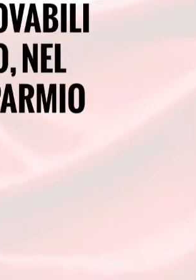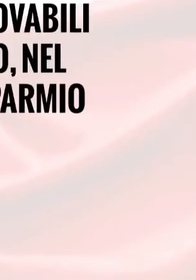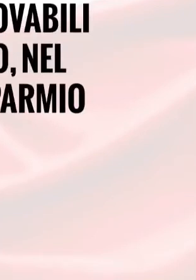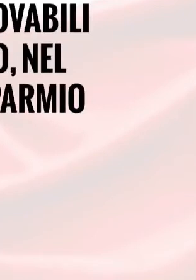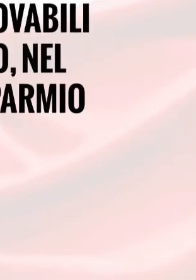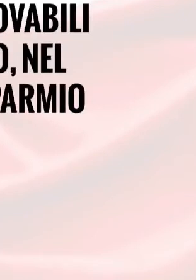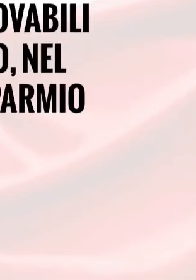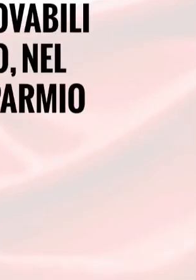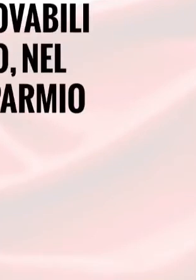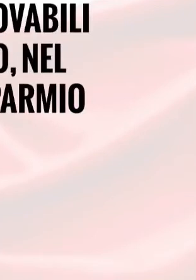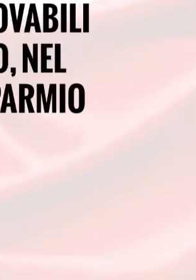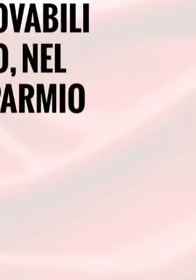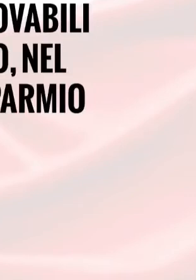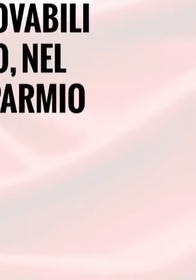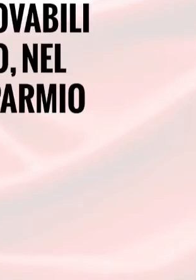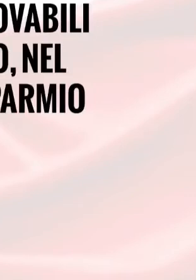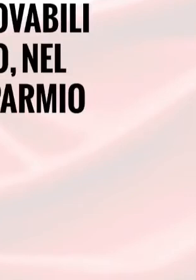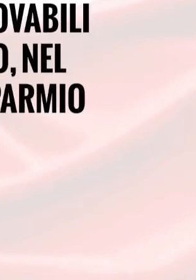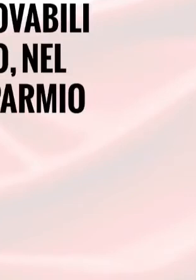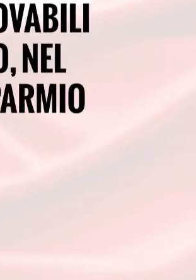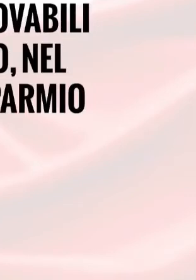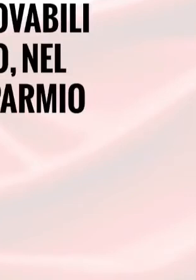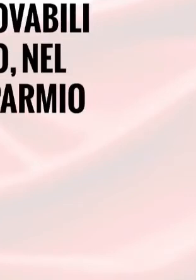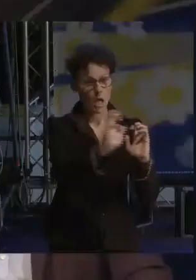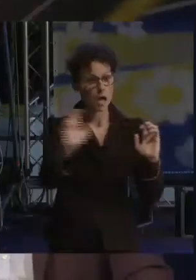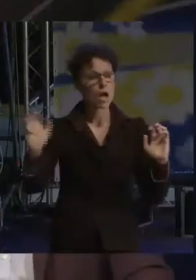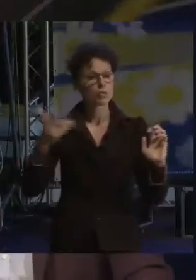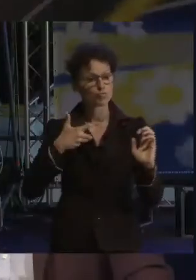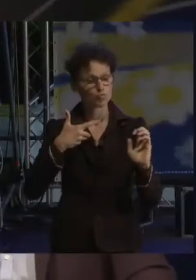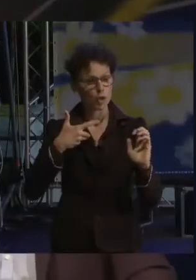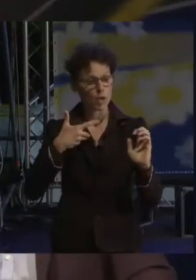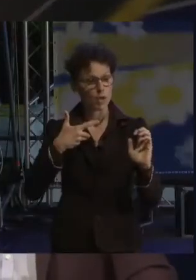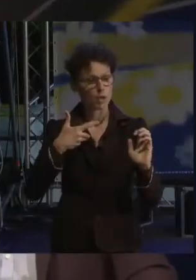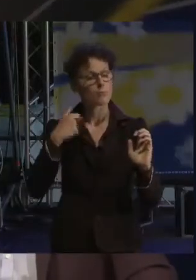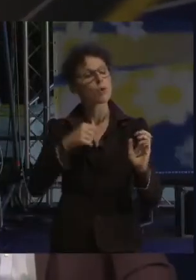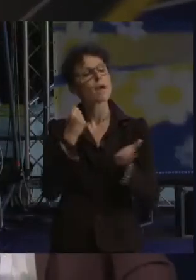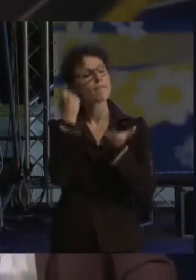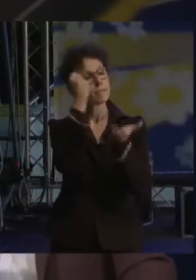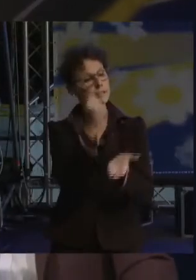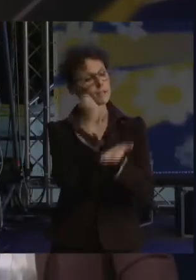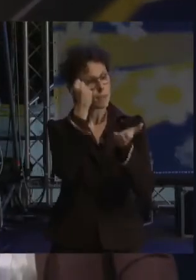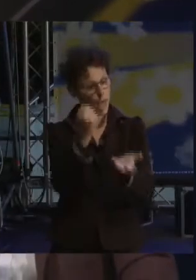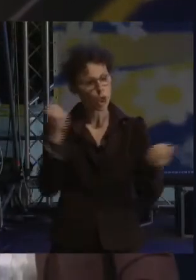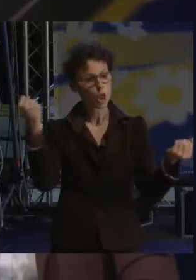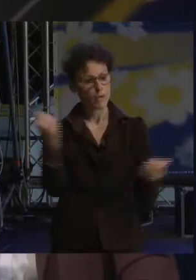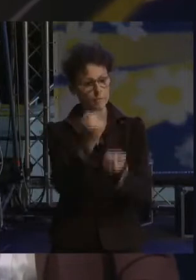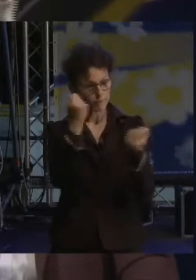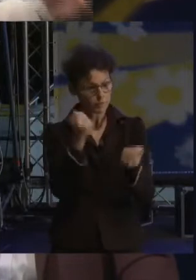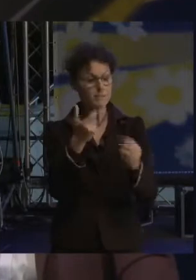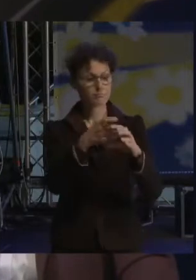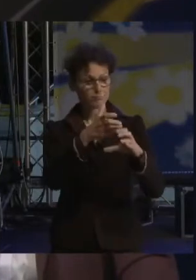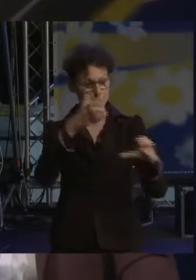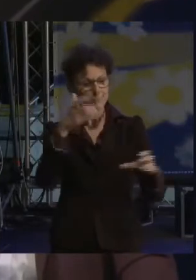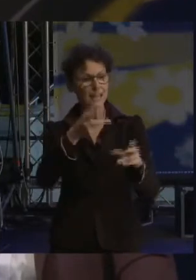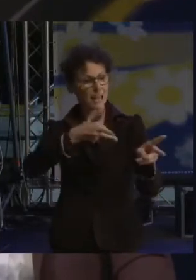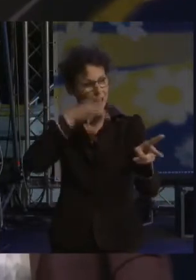serie di possibilità per esempio potremmo investire nel trasporto pubblico locale nel trasporto ferroviario